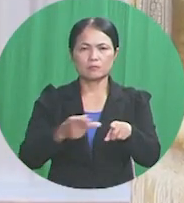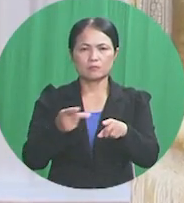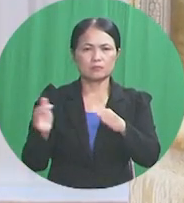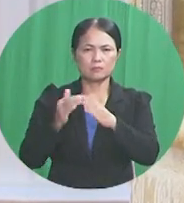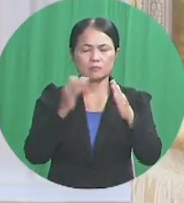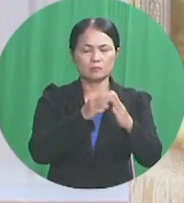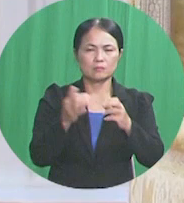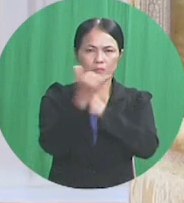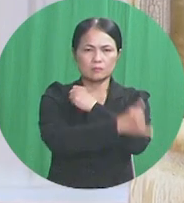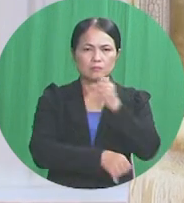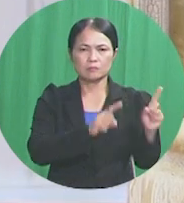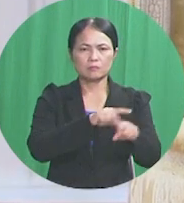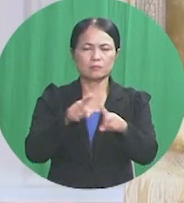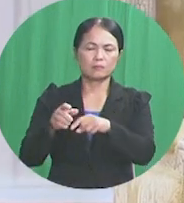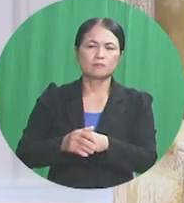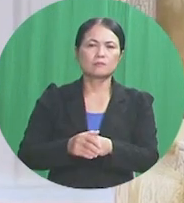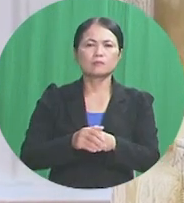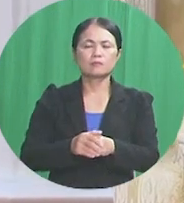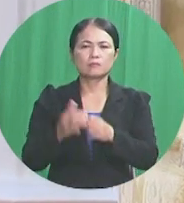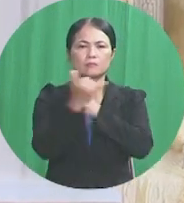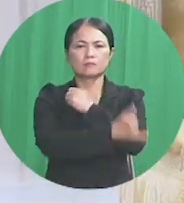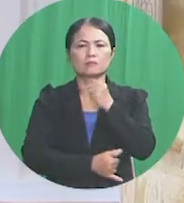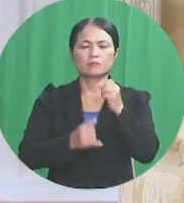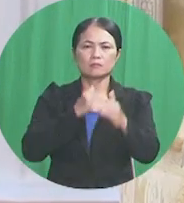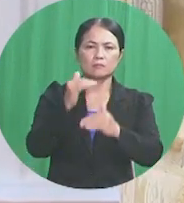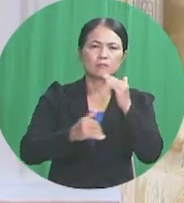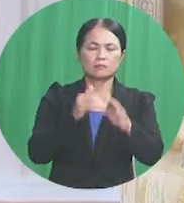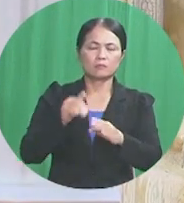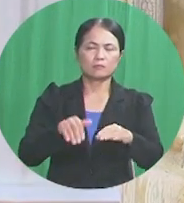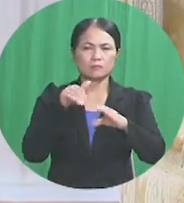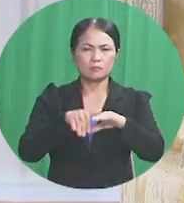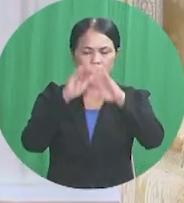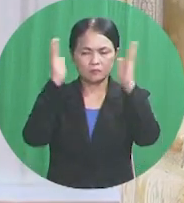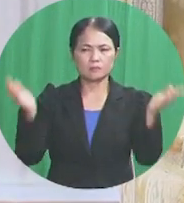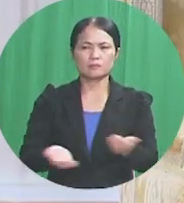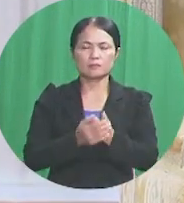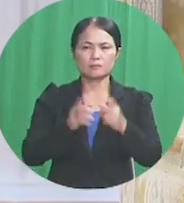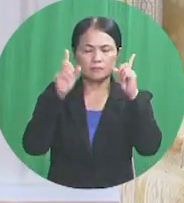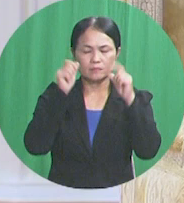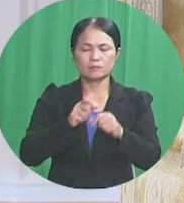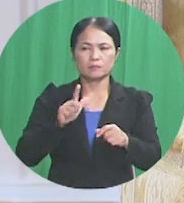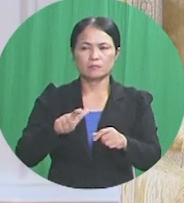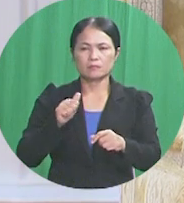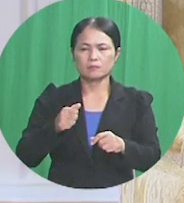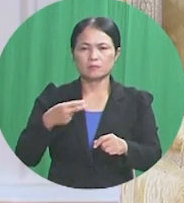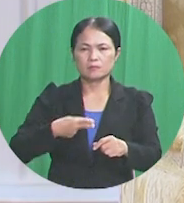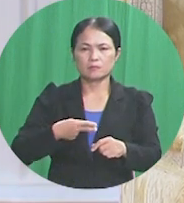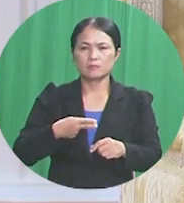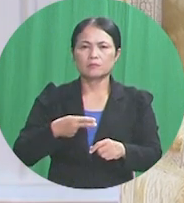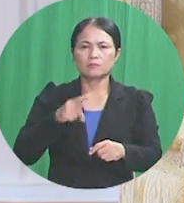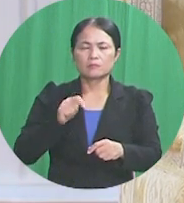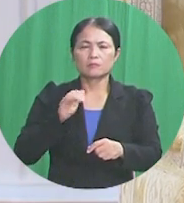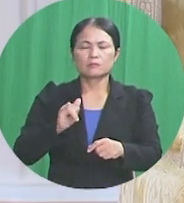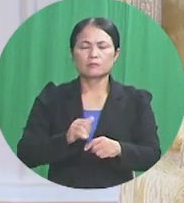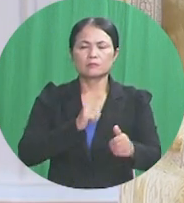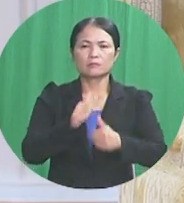ธนีในประเทศดอตเตียดได้เชี่ยประเทศอภิวัตขนงปิภพโลกอายดัมอับดุลลาสาฮิตก็บานสมได้ในการ